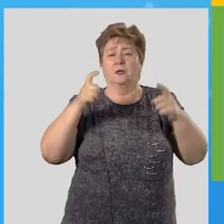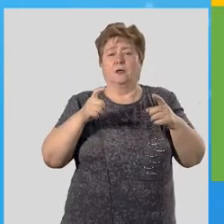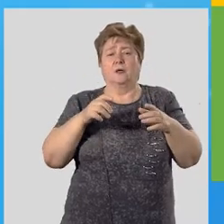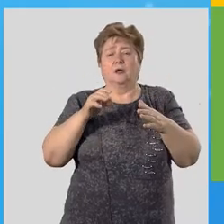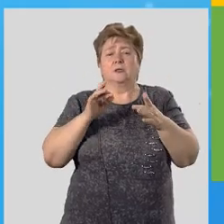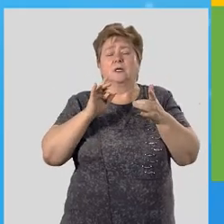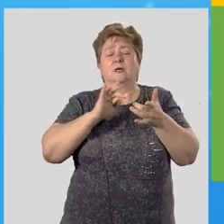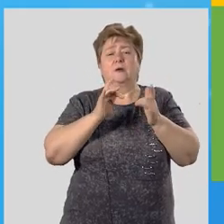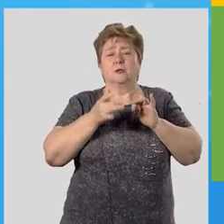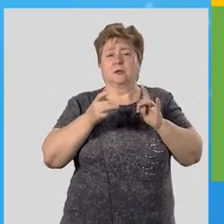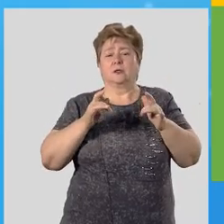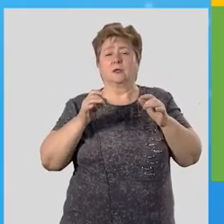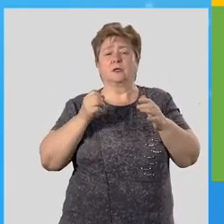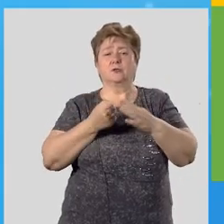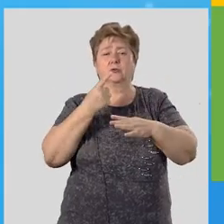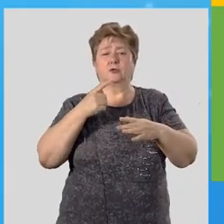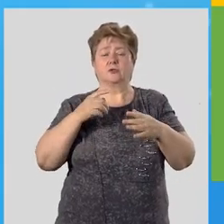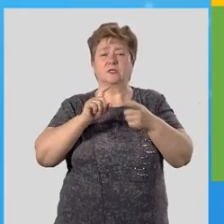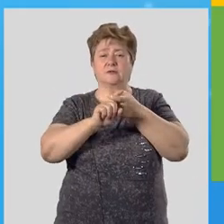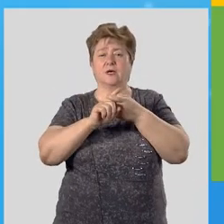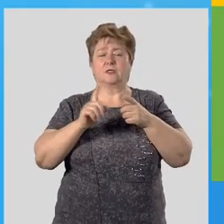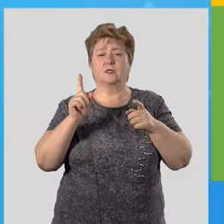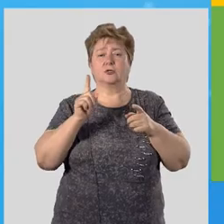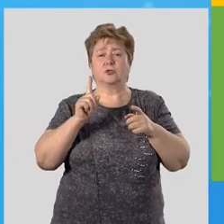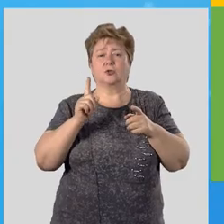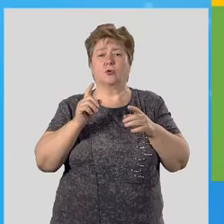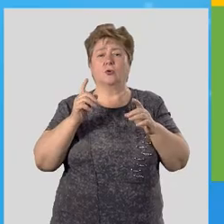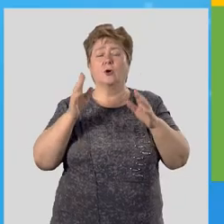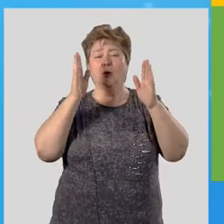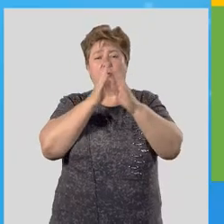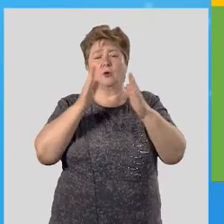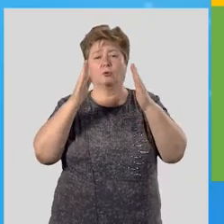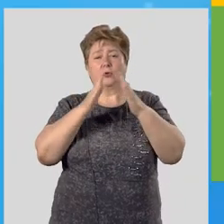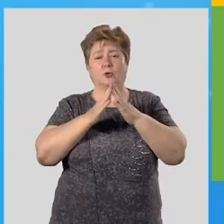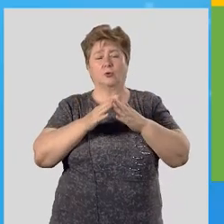интернет-источниках. Это связано с тем, что наш природный дом